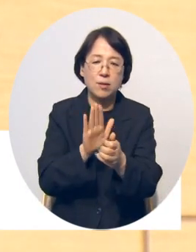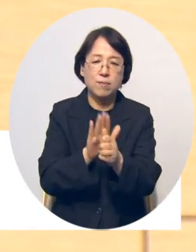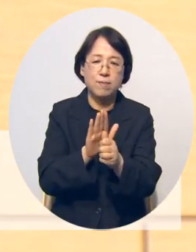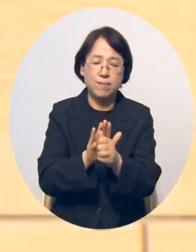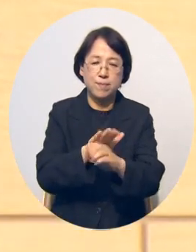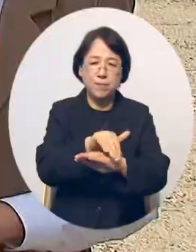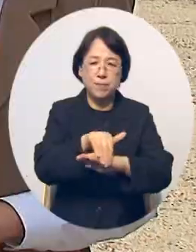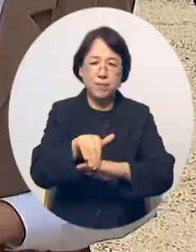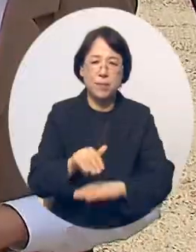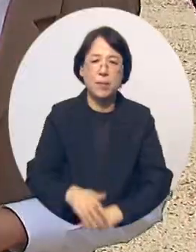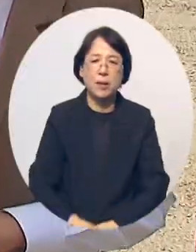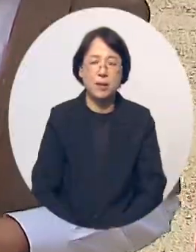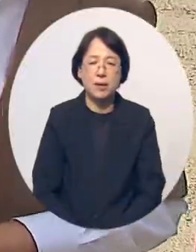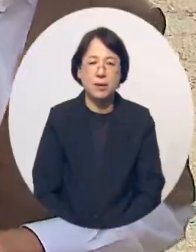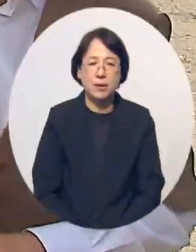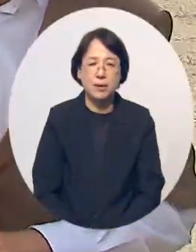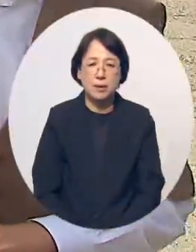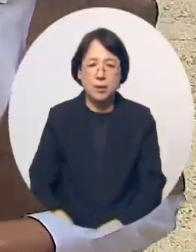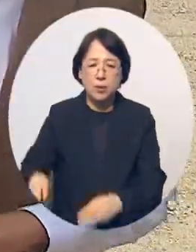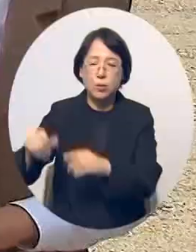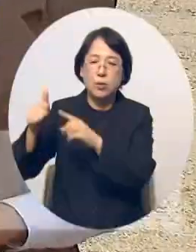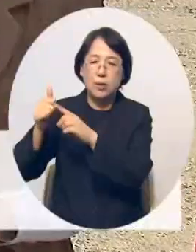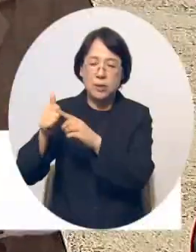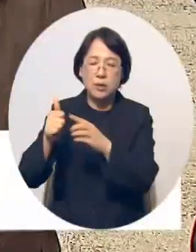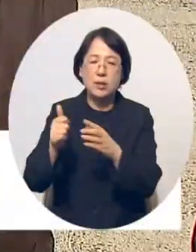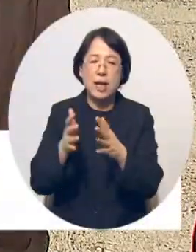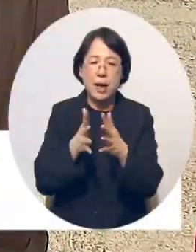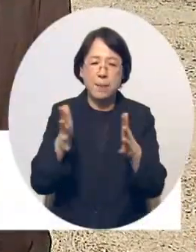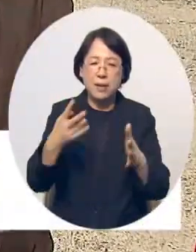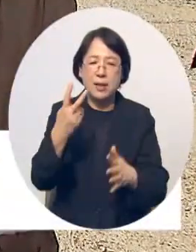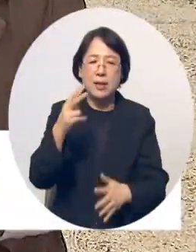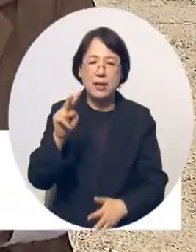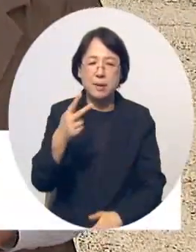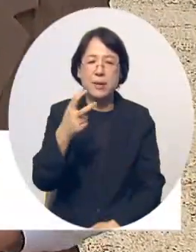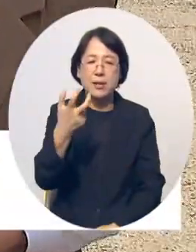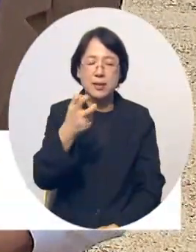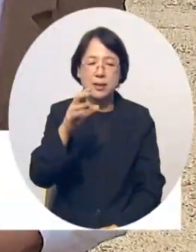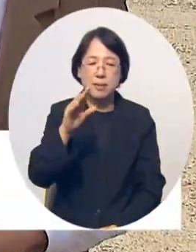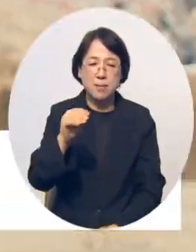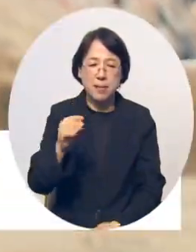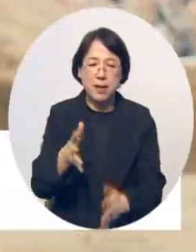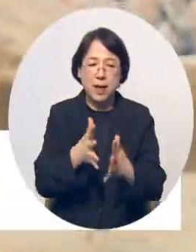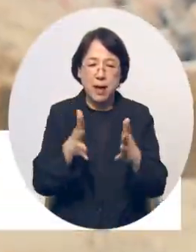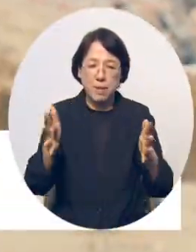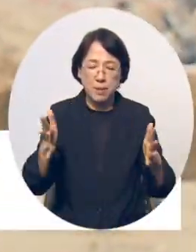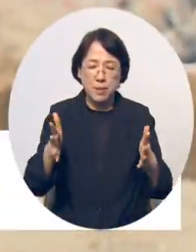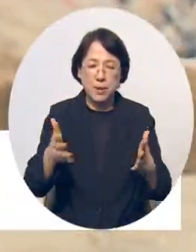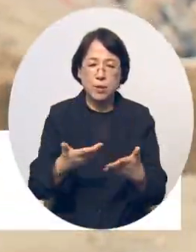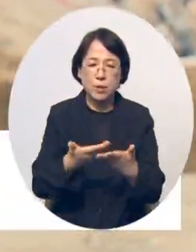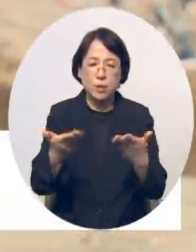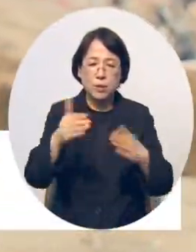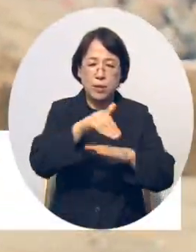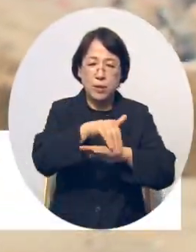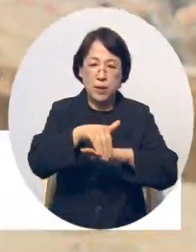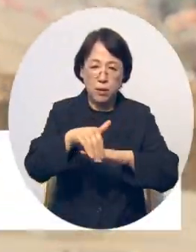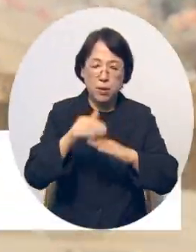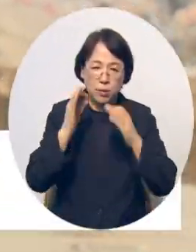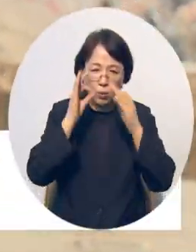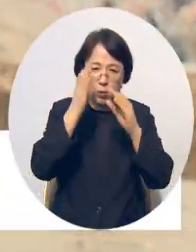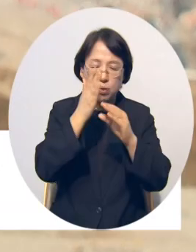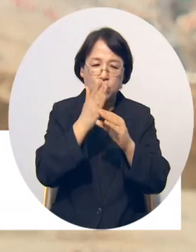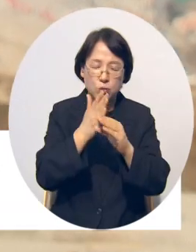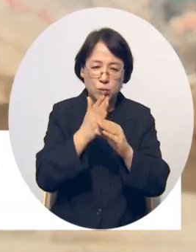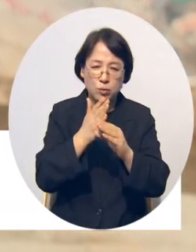노력하고 있습니다. 한 총리는 주택 270만 가구 공급 계획을 이행해 나가겠다며 재정비 촉진 사업은